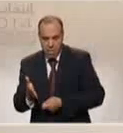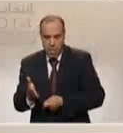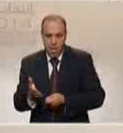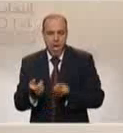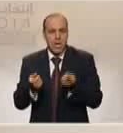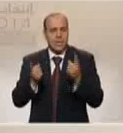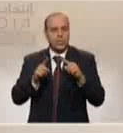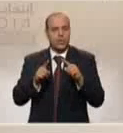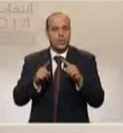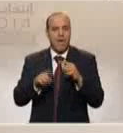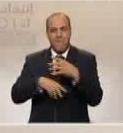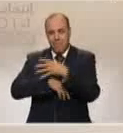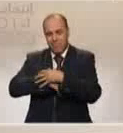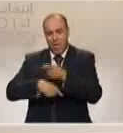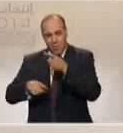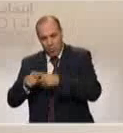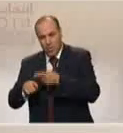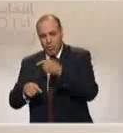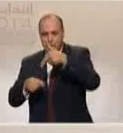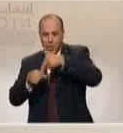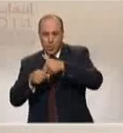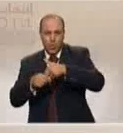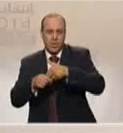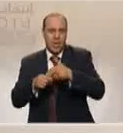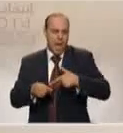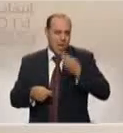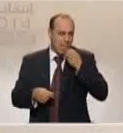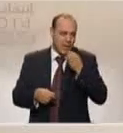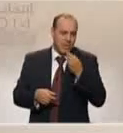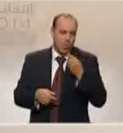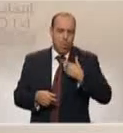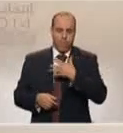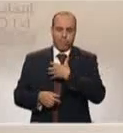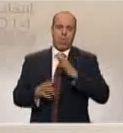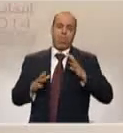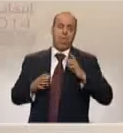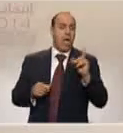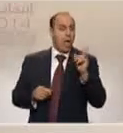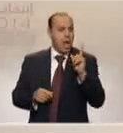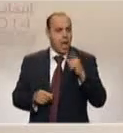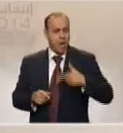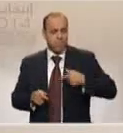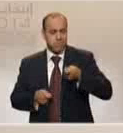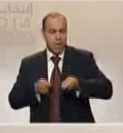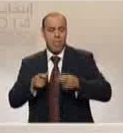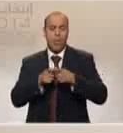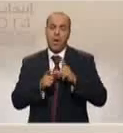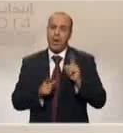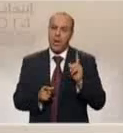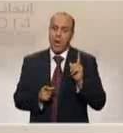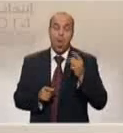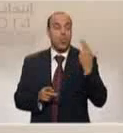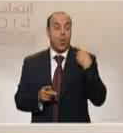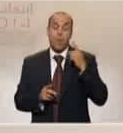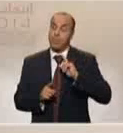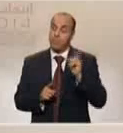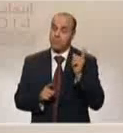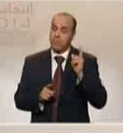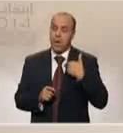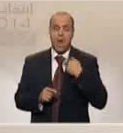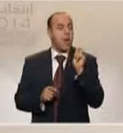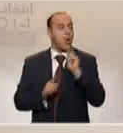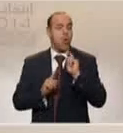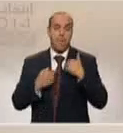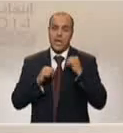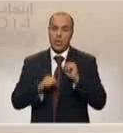نزيدوا الدوات على الفقراء ونزيد المزبوط ونزيد اسعار المعيشه كلها باش هم الاغنياء يتفردوا وما يدفعوا حتى شيء للدوله هذا ظلم ولن اسمح